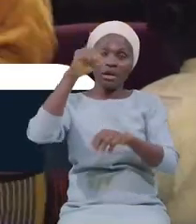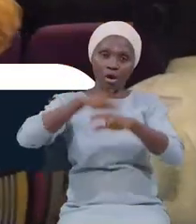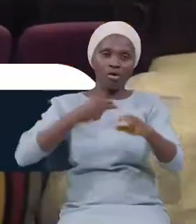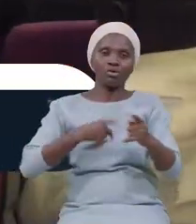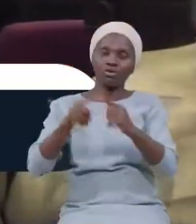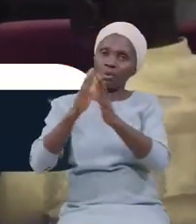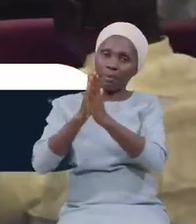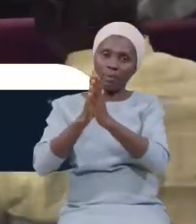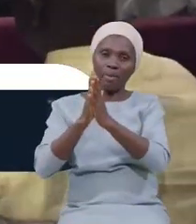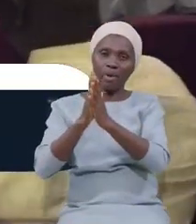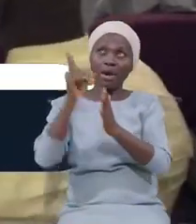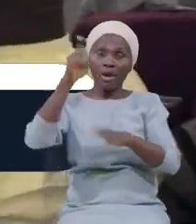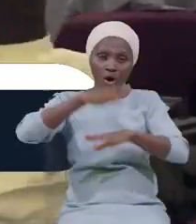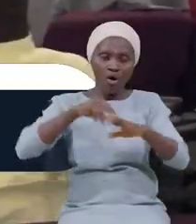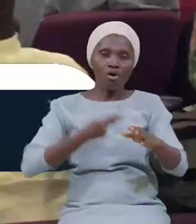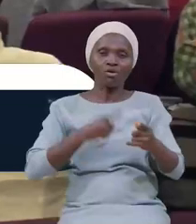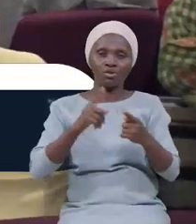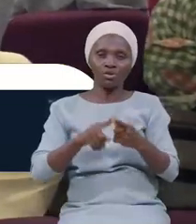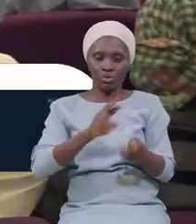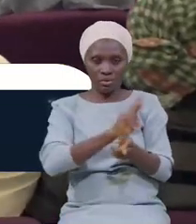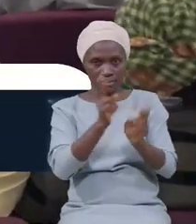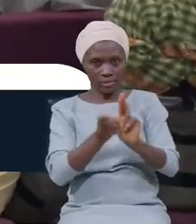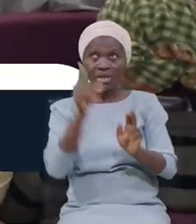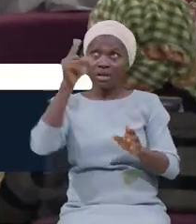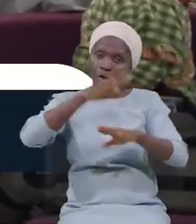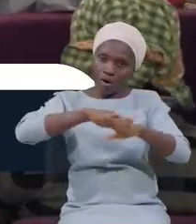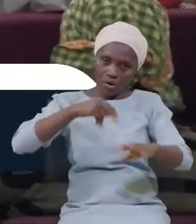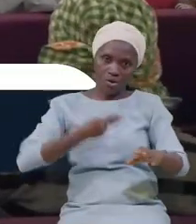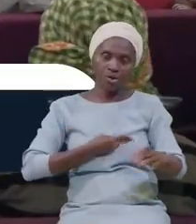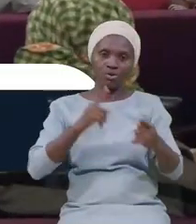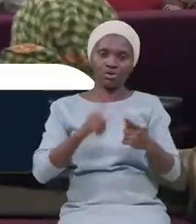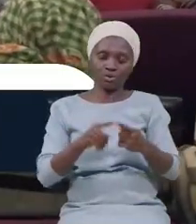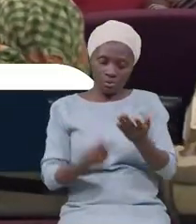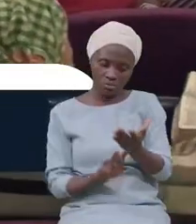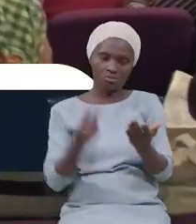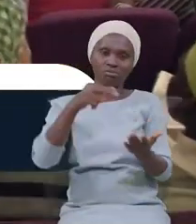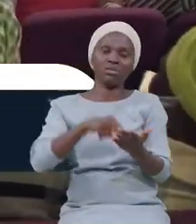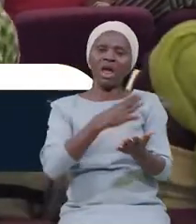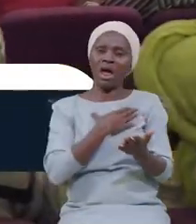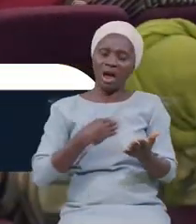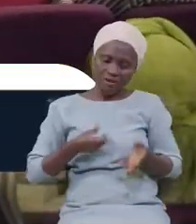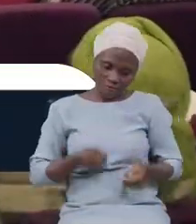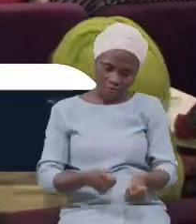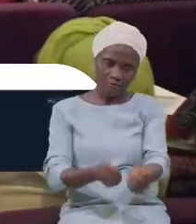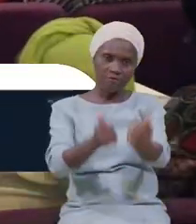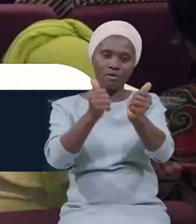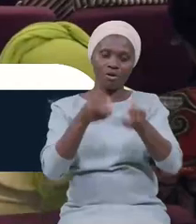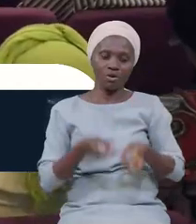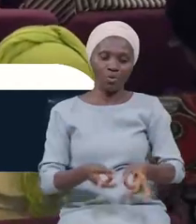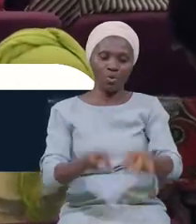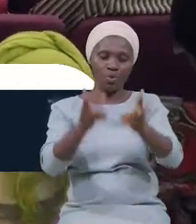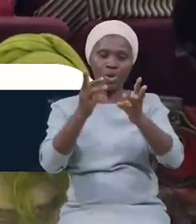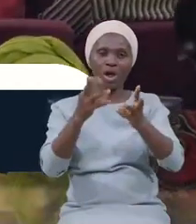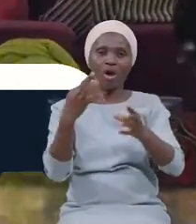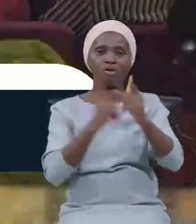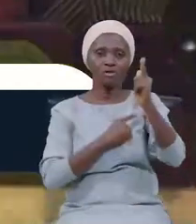à la prière, il nous appelle à la repentance, il nous appelle à nous lever et à emprunter la